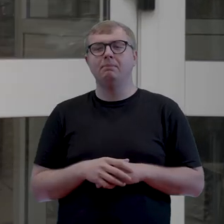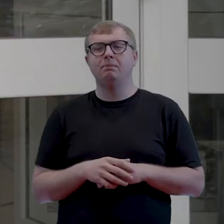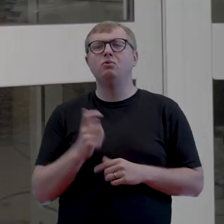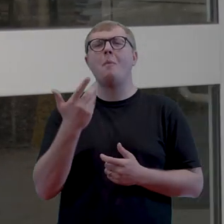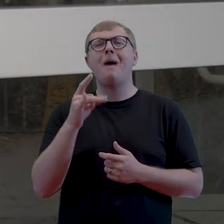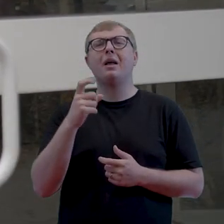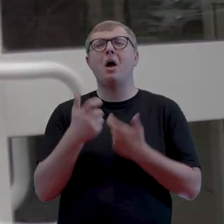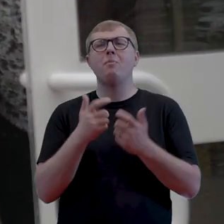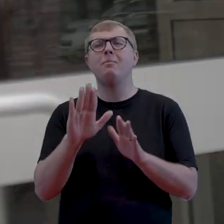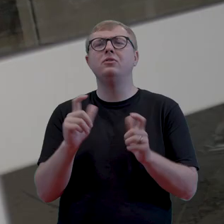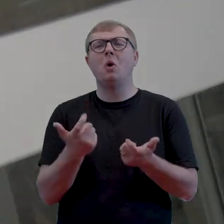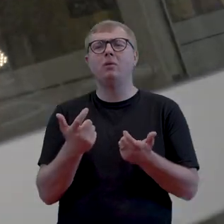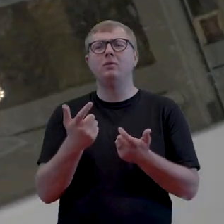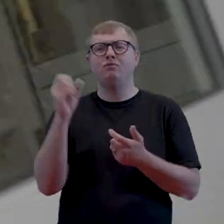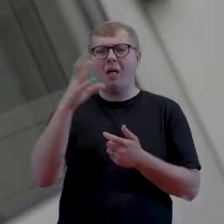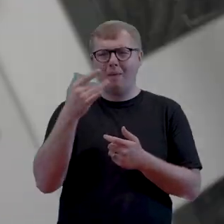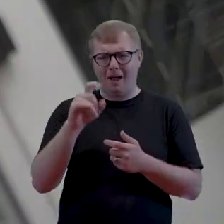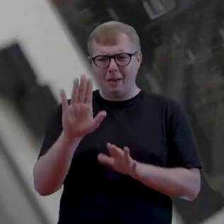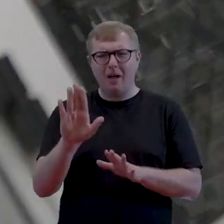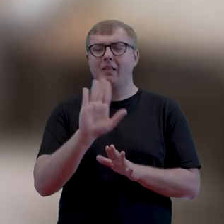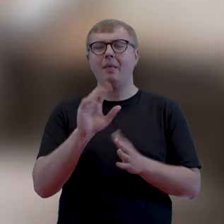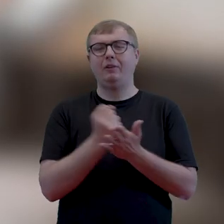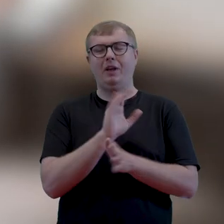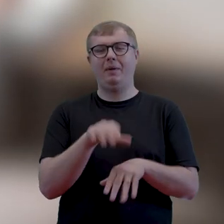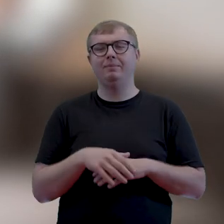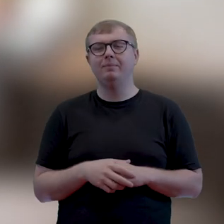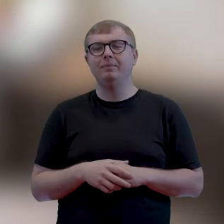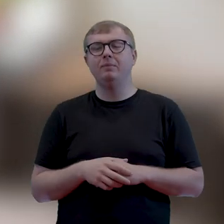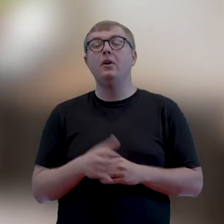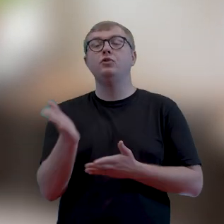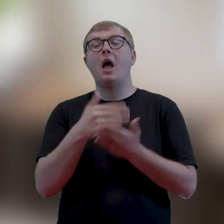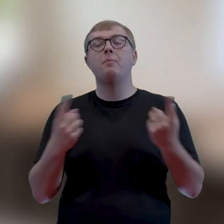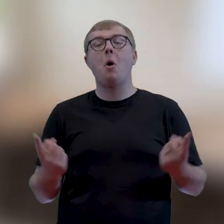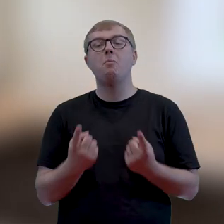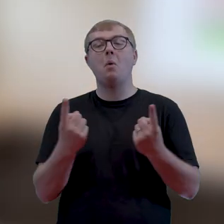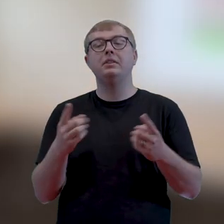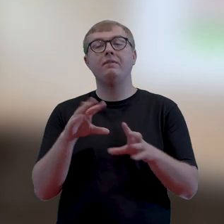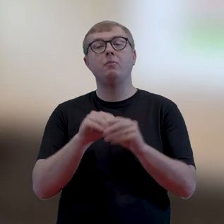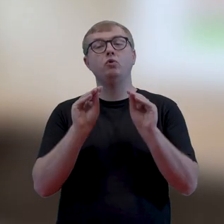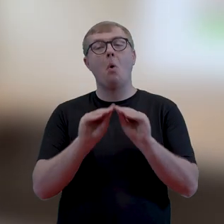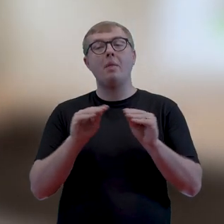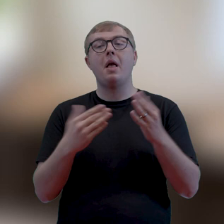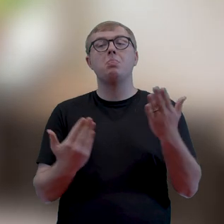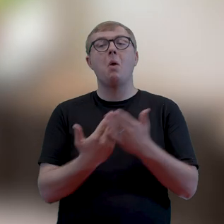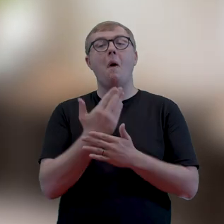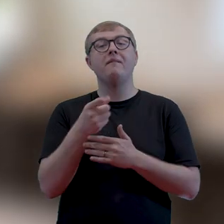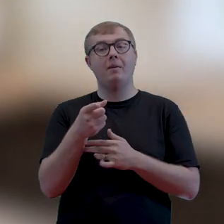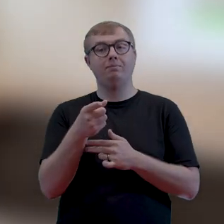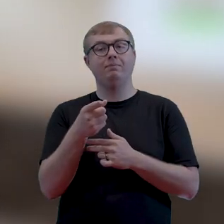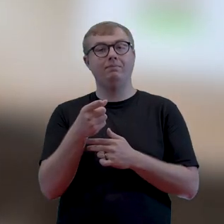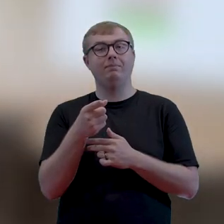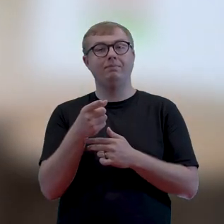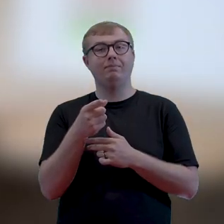Kłym coś Magda ma robić, czy nie? No. Ze światłem Magda coś nie, ma... nie trzeba. Dział promocji ma szkolenie z